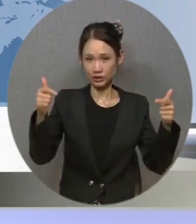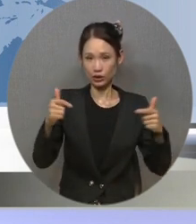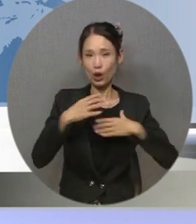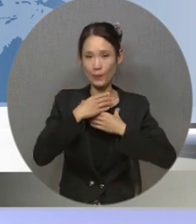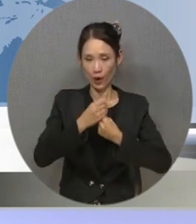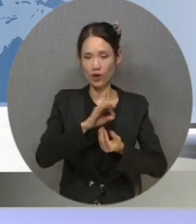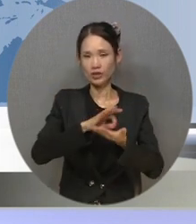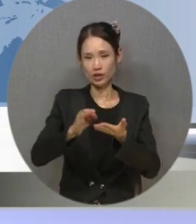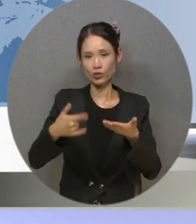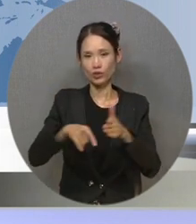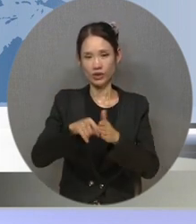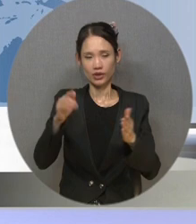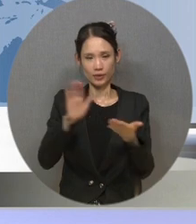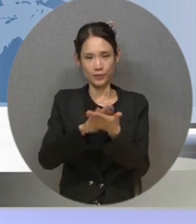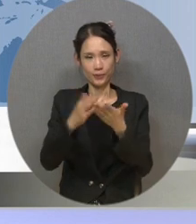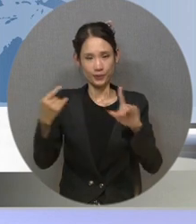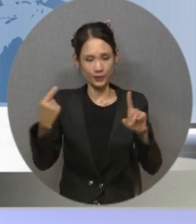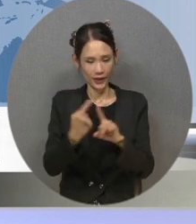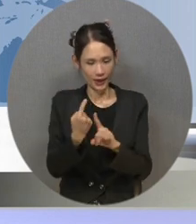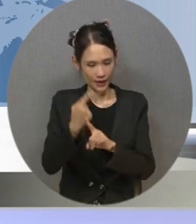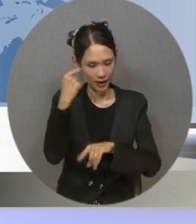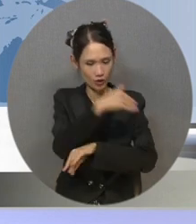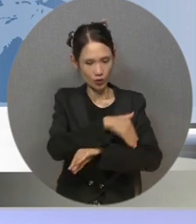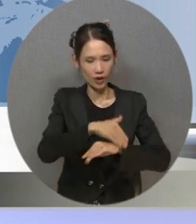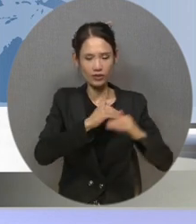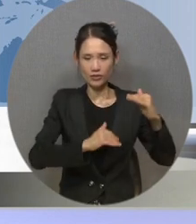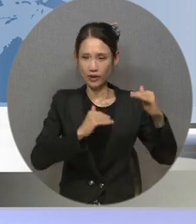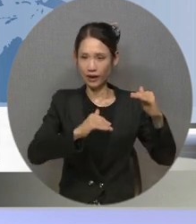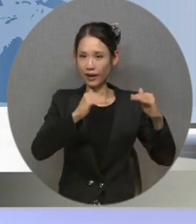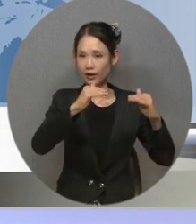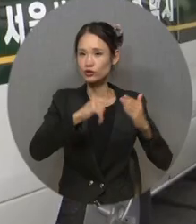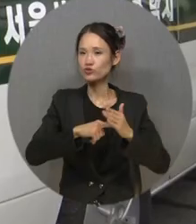도울 개선 계획을 마련해 단계적으로 추진합니다.